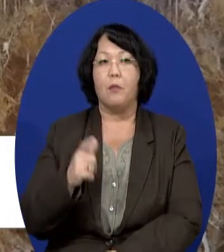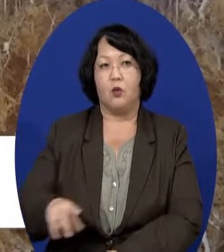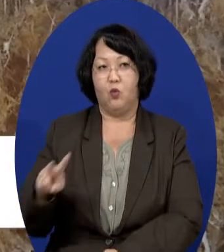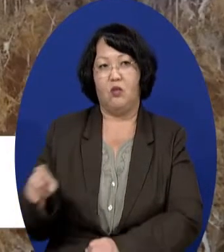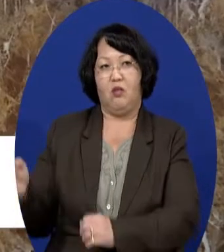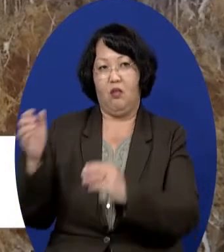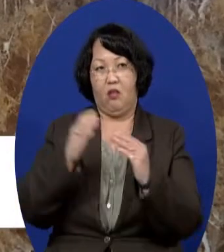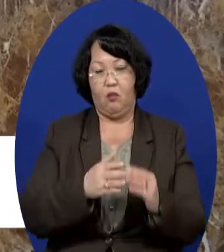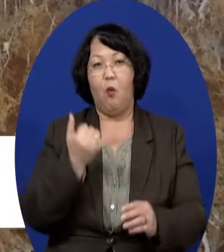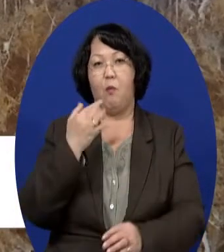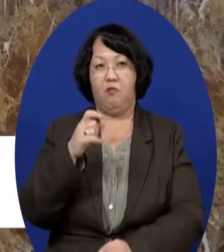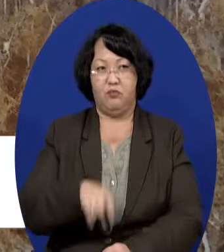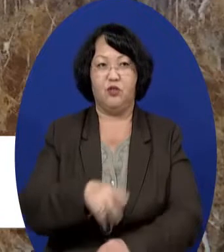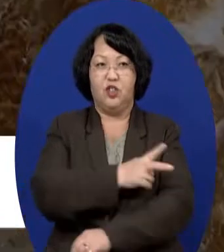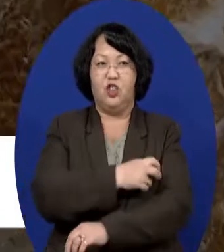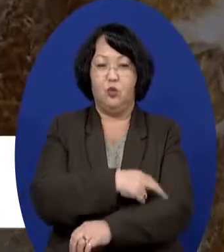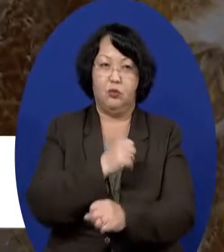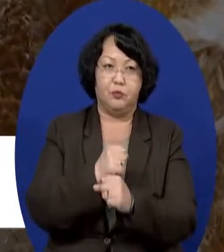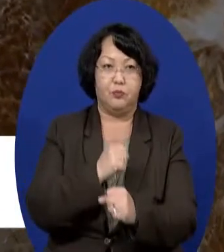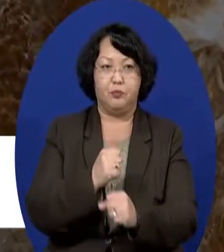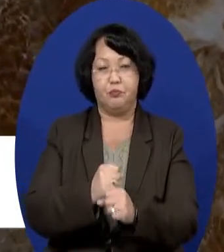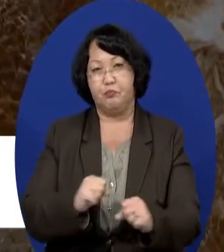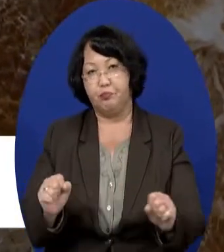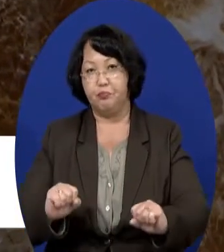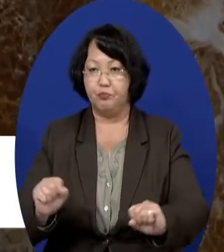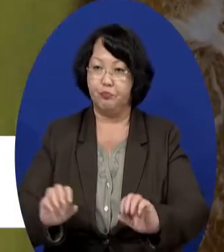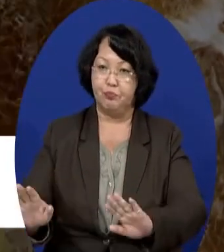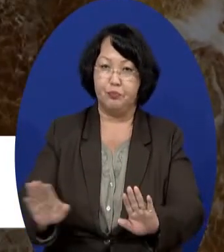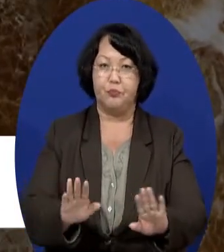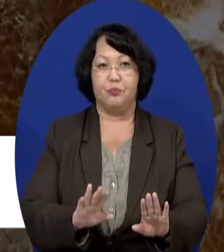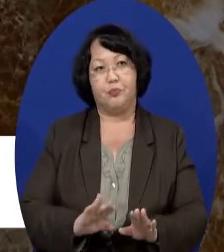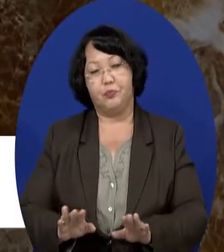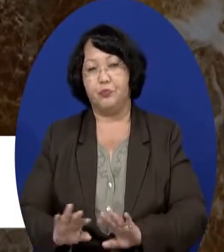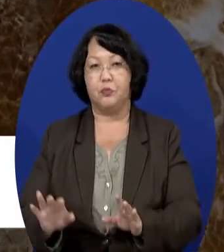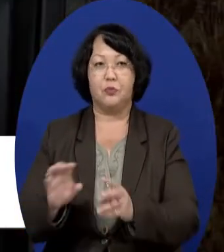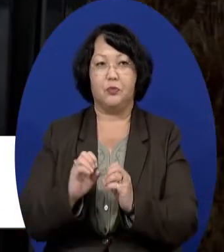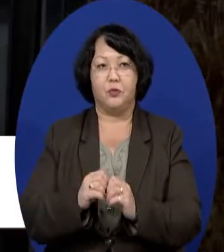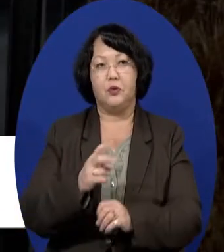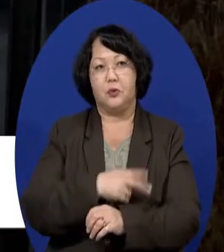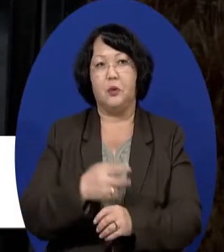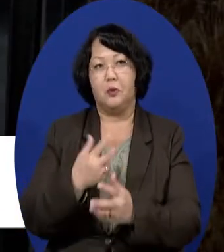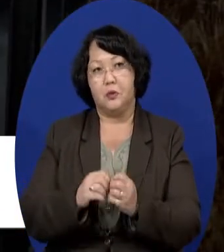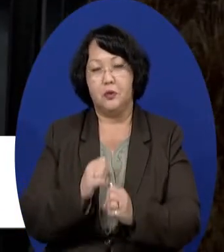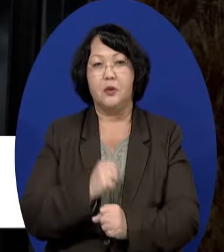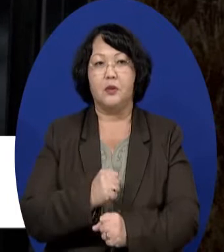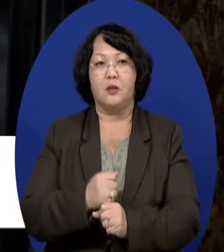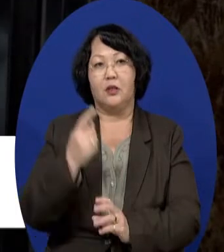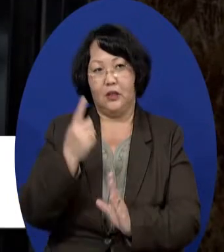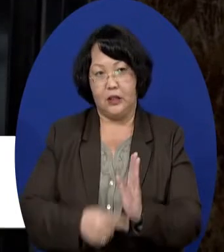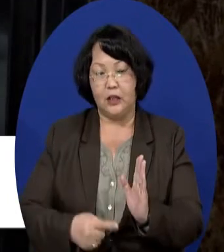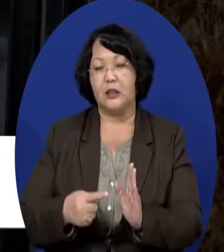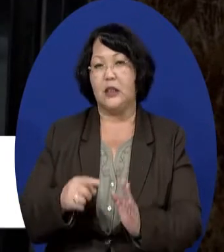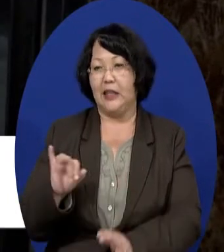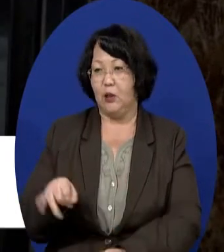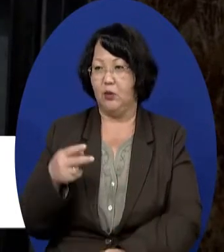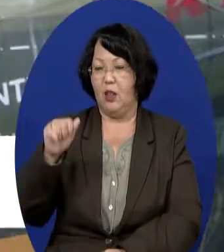Хотод ирснээс хойш энэ байрныхаа жижүүрээр ажиллаж эхэлжээ. Байрны жижүүрээс гадна цэвэрлэгээ үйлчилгээгч давхар хариуцаж ажилладаг байна. Сард илүүчлээд байхаар